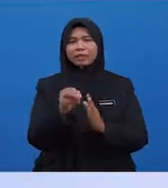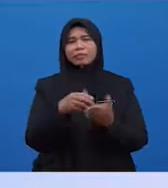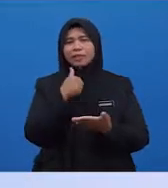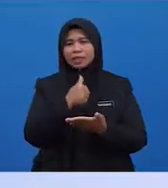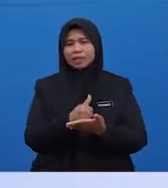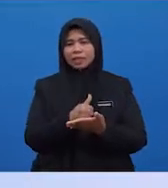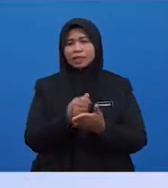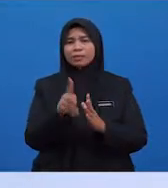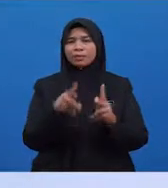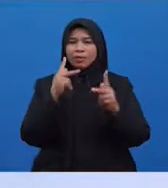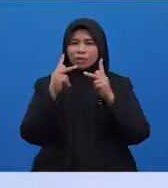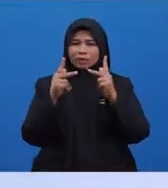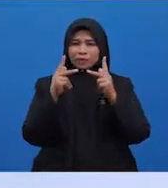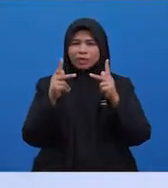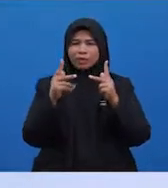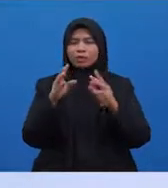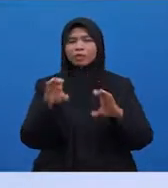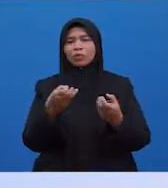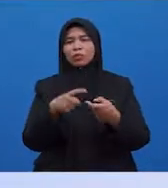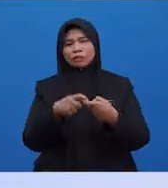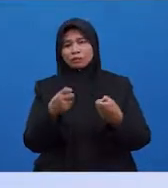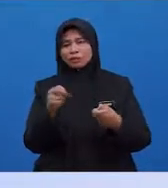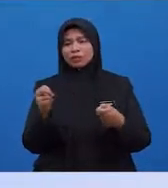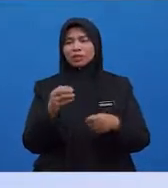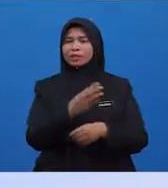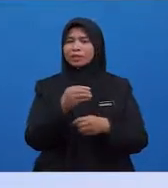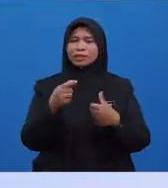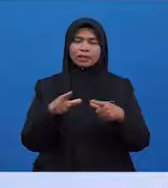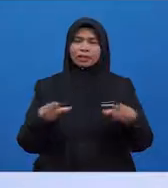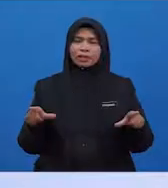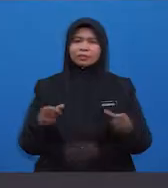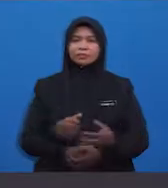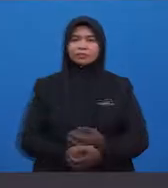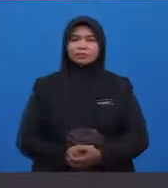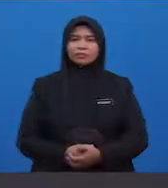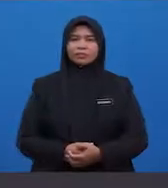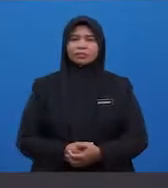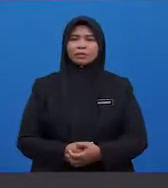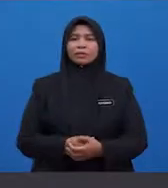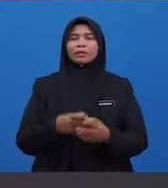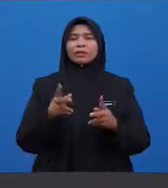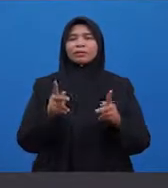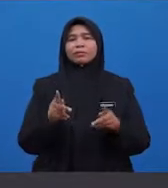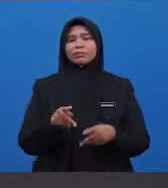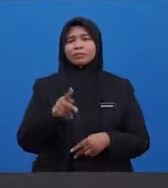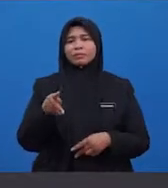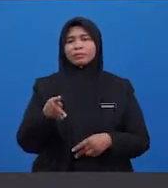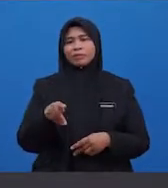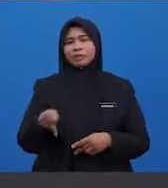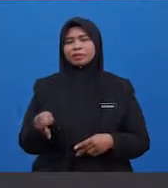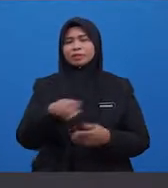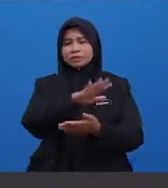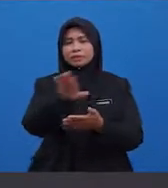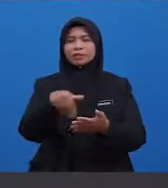menilai, berkomunikasi, membuat keputusan dan sebagainya. Para pelajar sekalian,